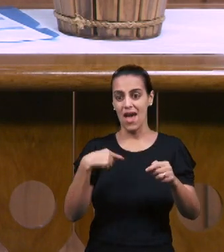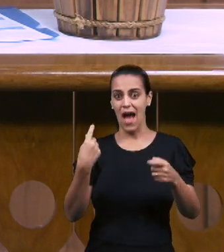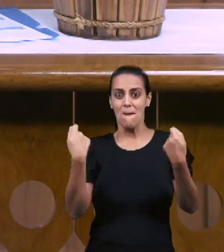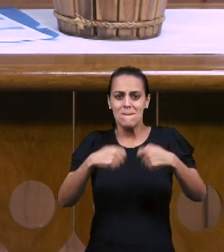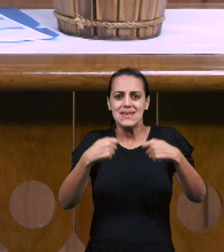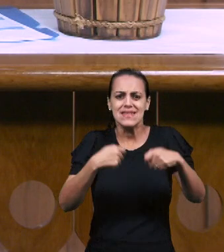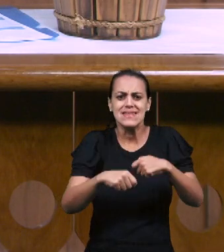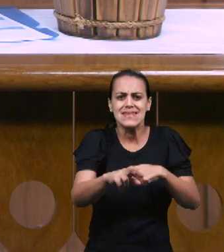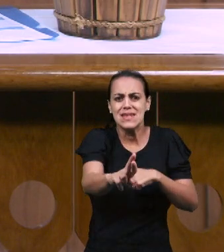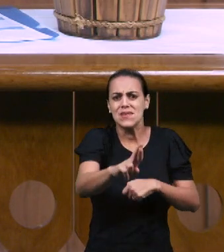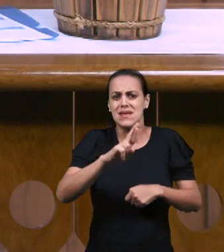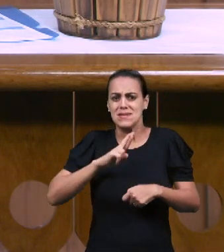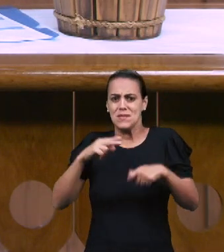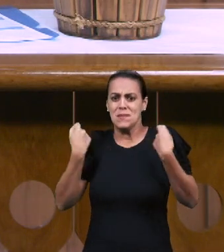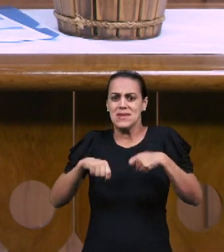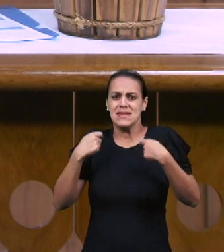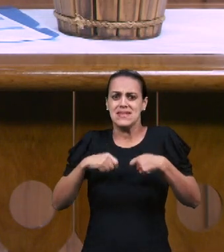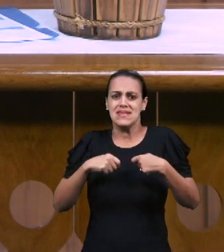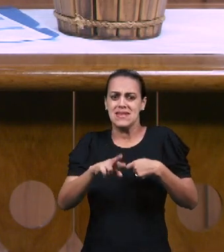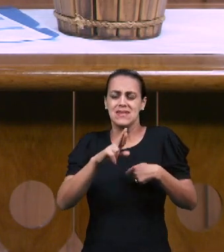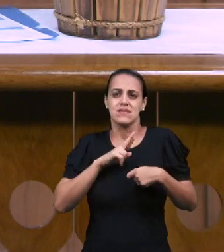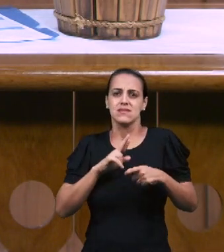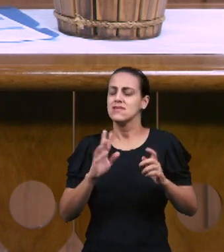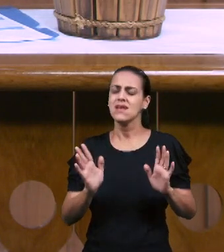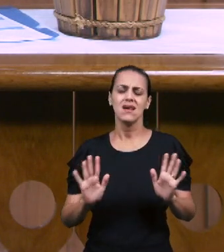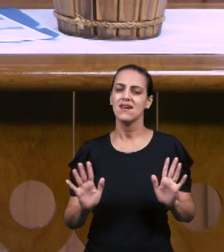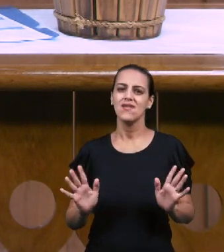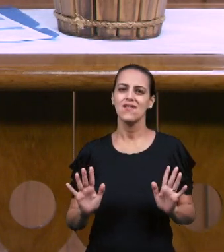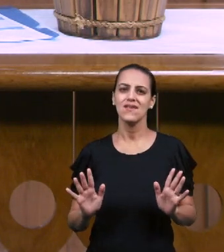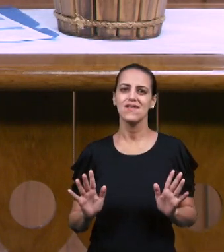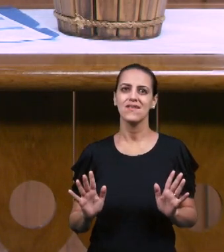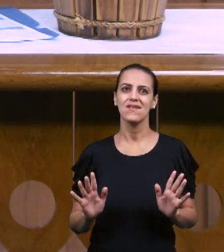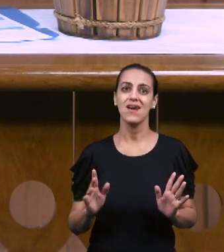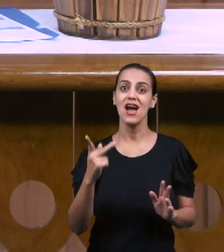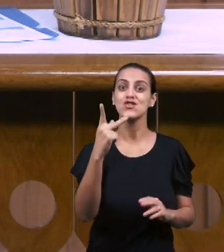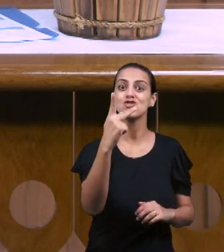nous n'avons pas besoin de faire des questions, non. Nous, nous,